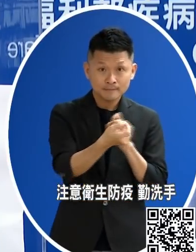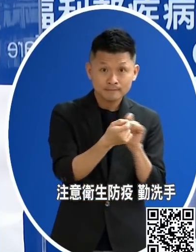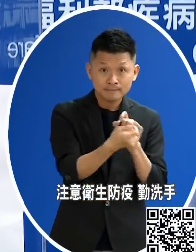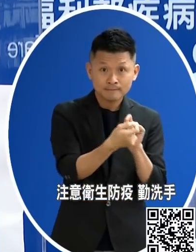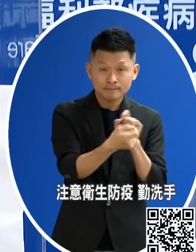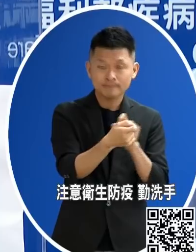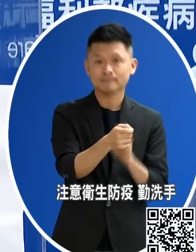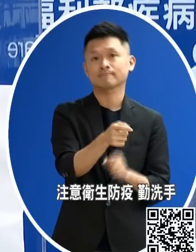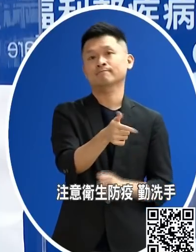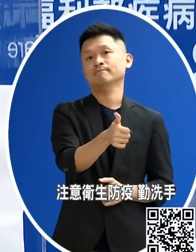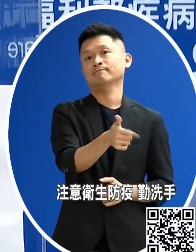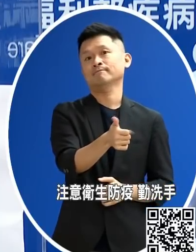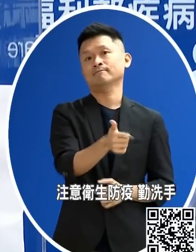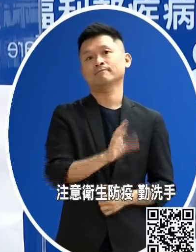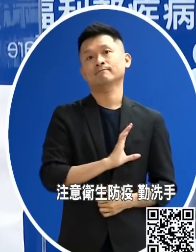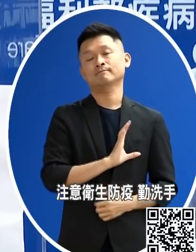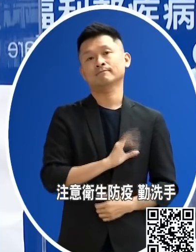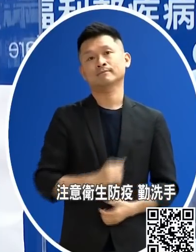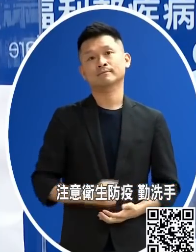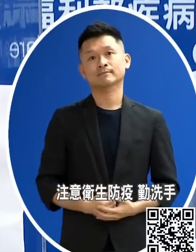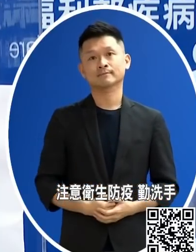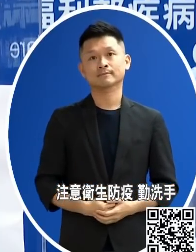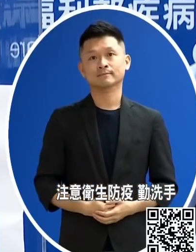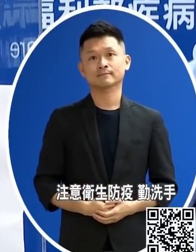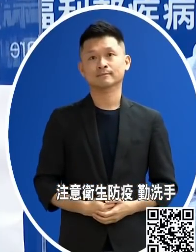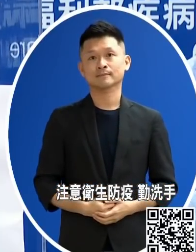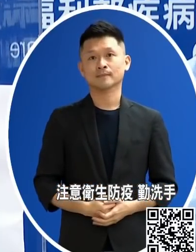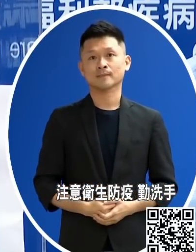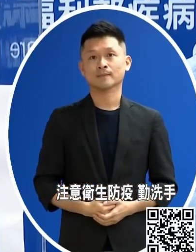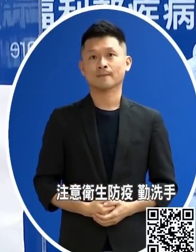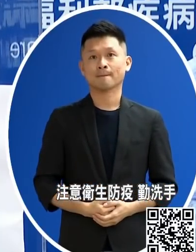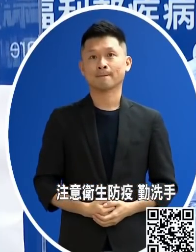就近为佳，以就近为佳。